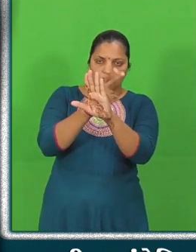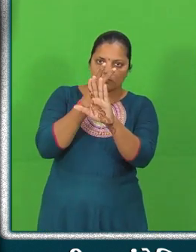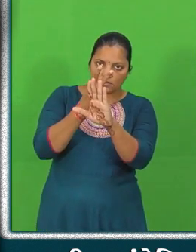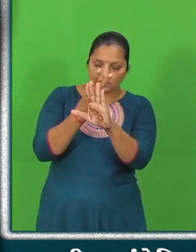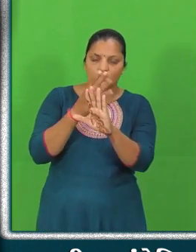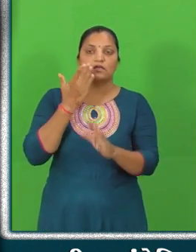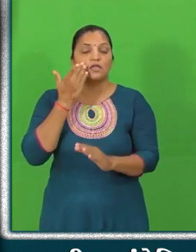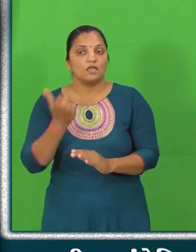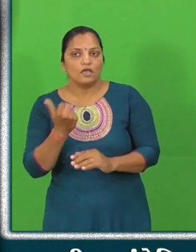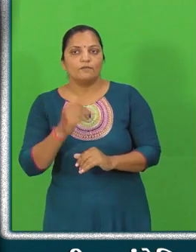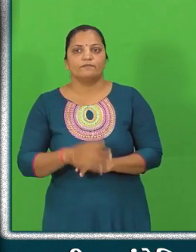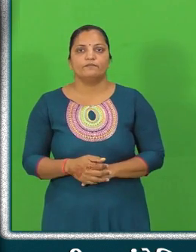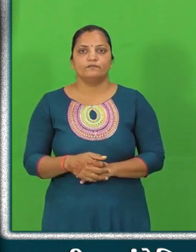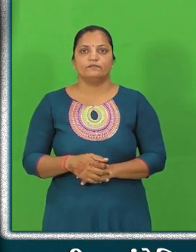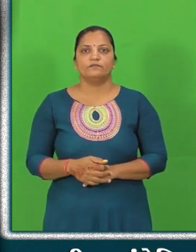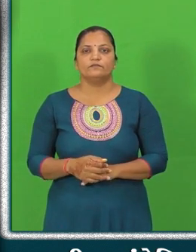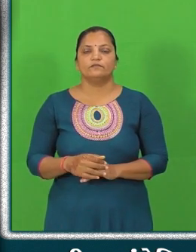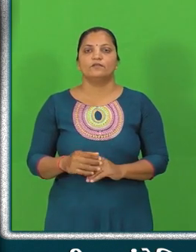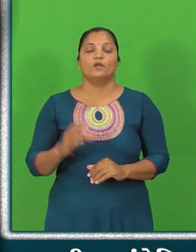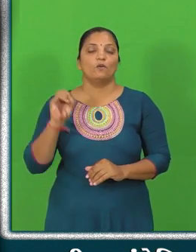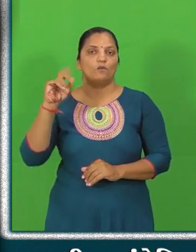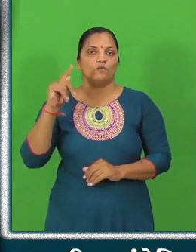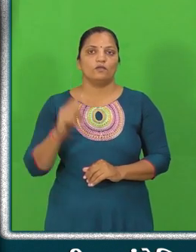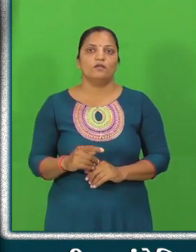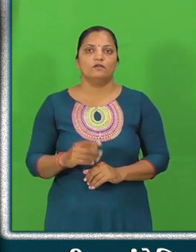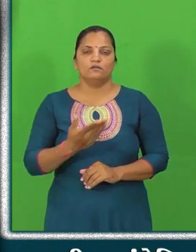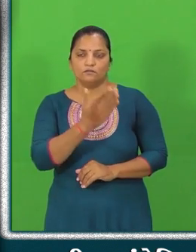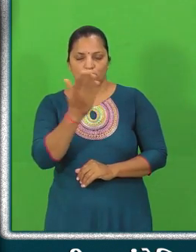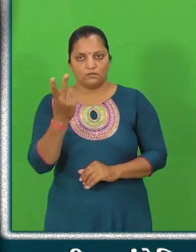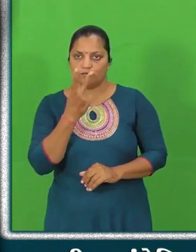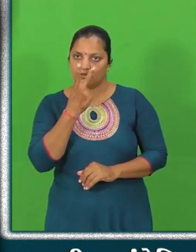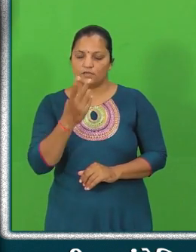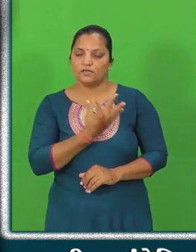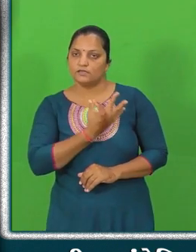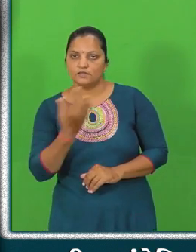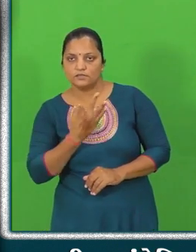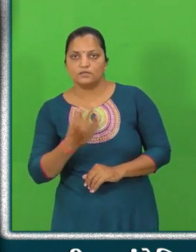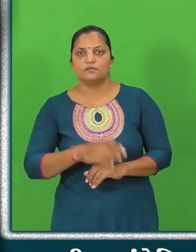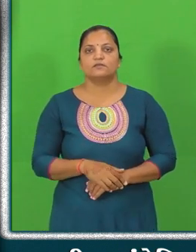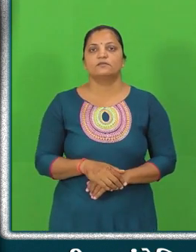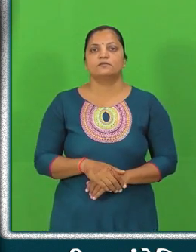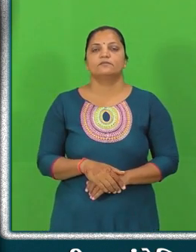केम। ए आर गेमर जी ओके तमने देखाय वेरी गुड सरस।